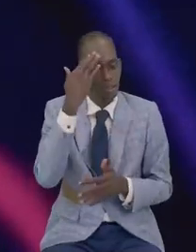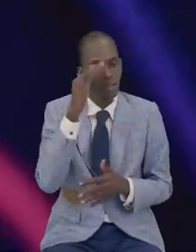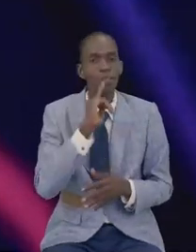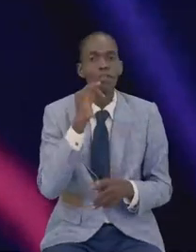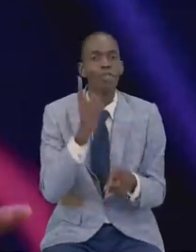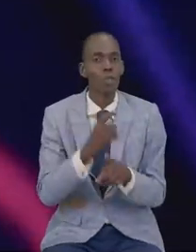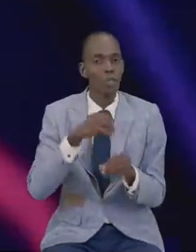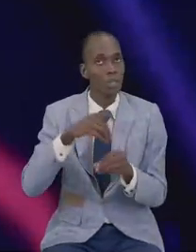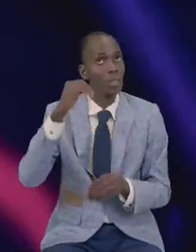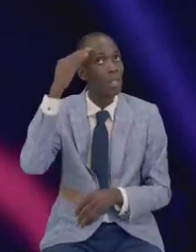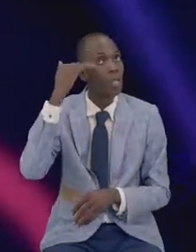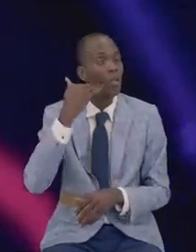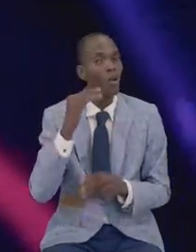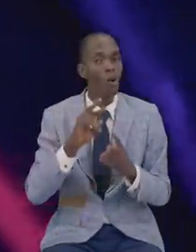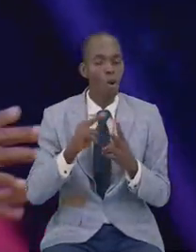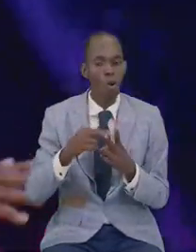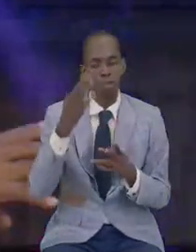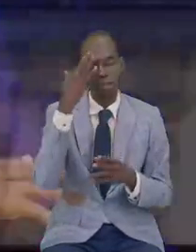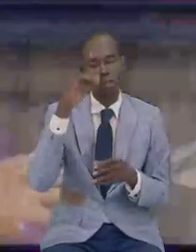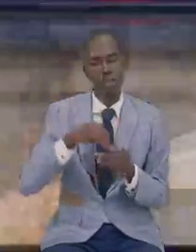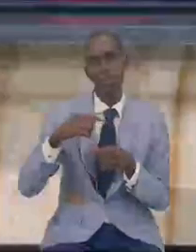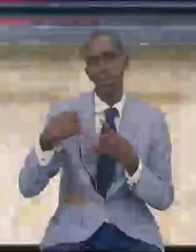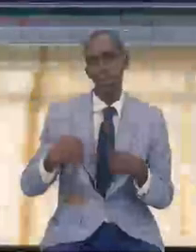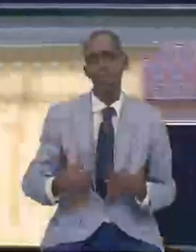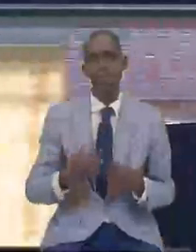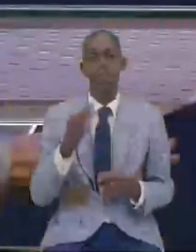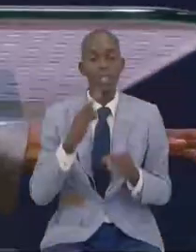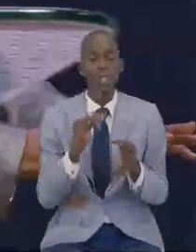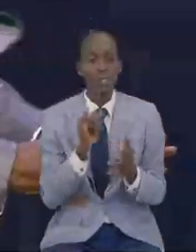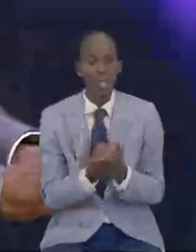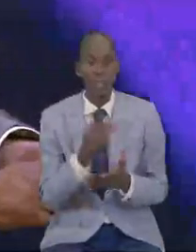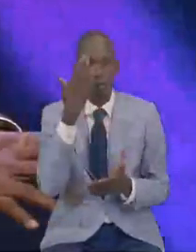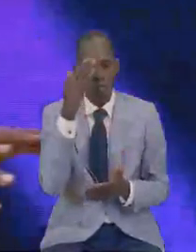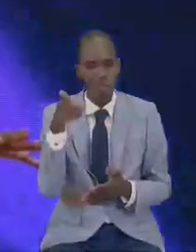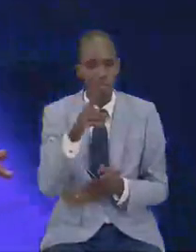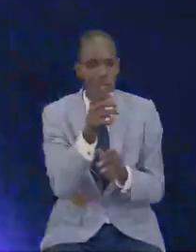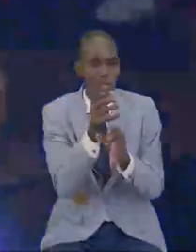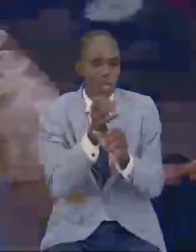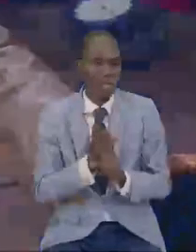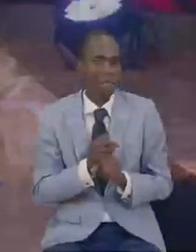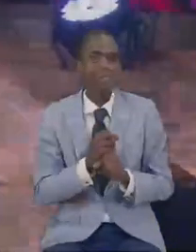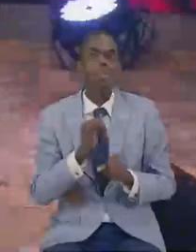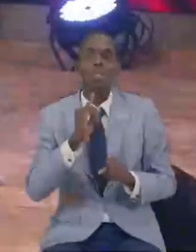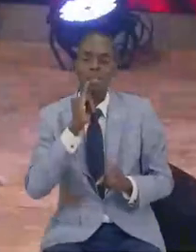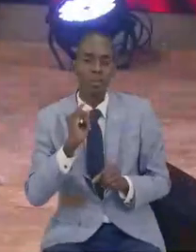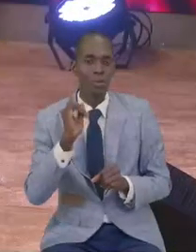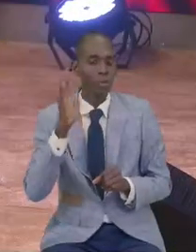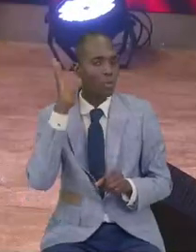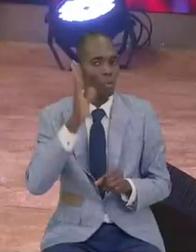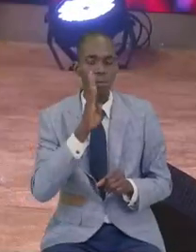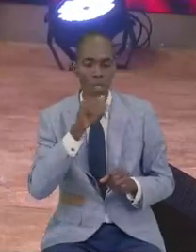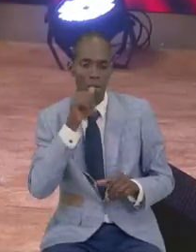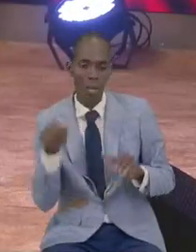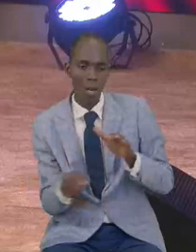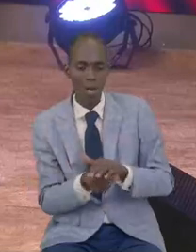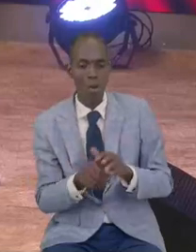qui a la connaissance mentale, ou bien, si la connaissance là, si c'est une connaissance cachée ou